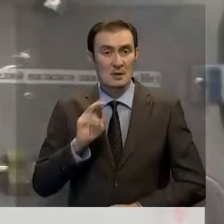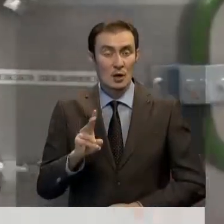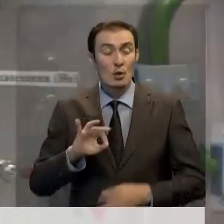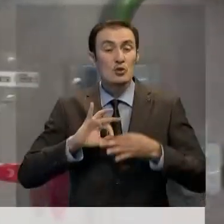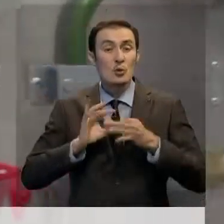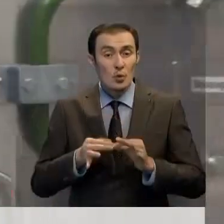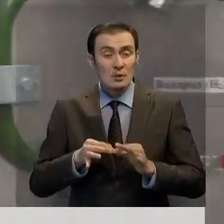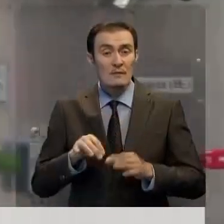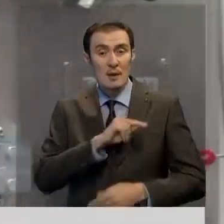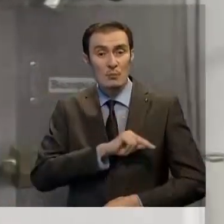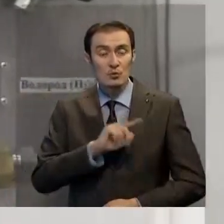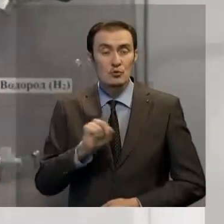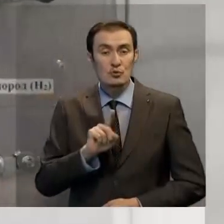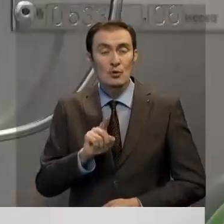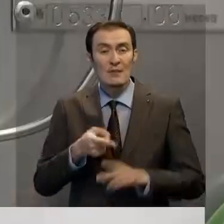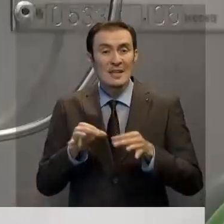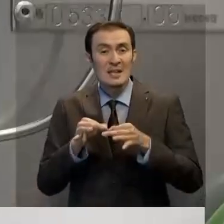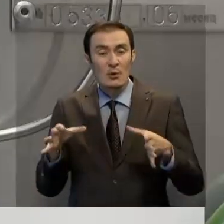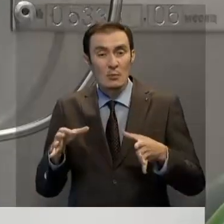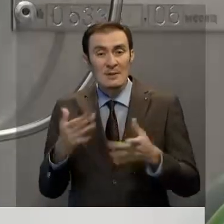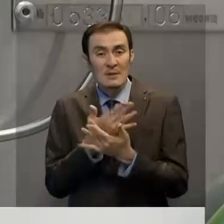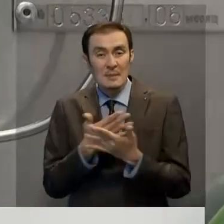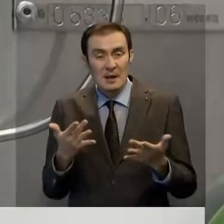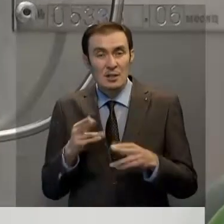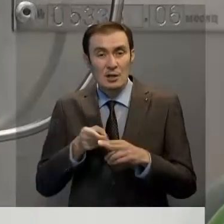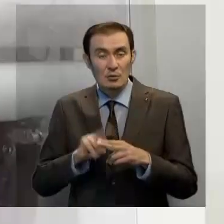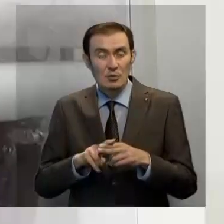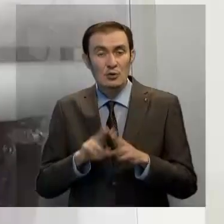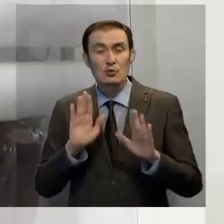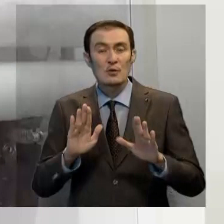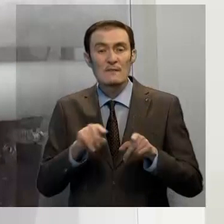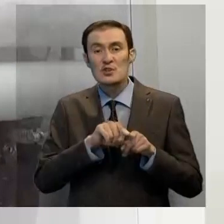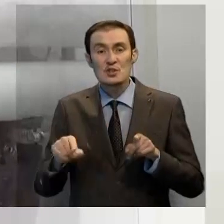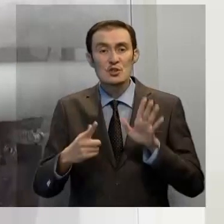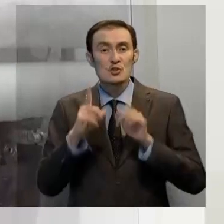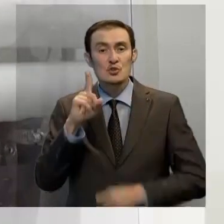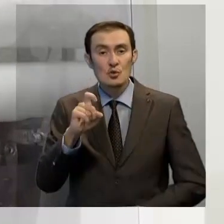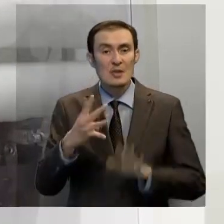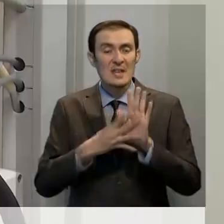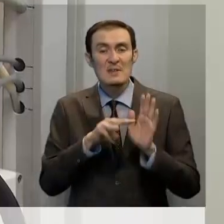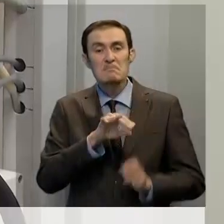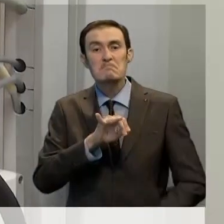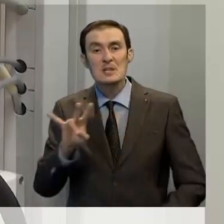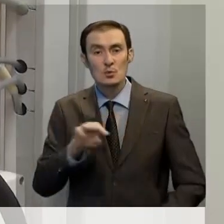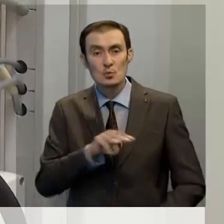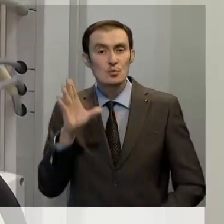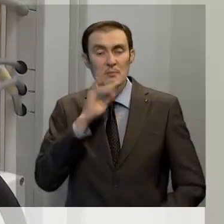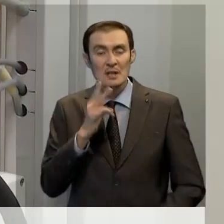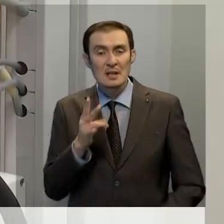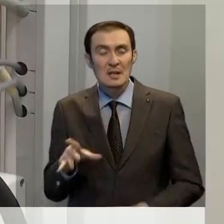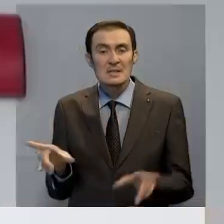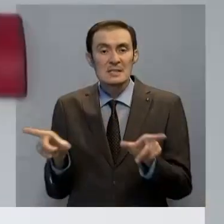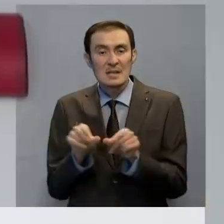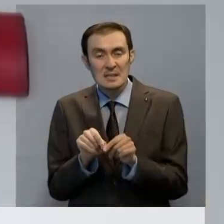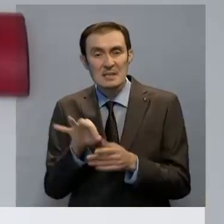сложность вся в том, что радиоактивные изотопы, из которых и делают препараты, живут всего 109 минут. За это время их нужно соединить с